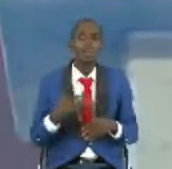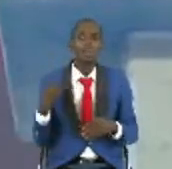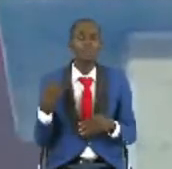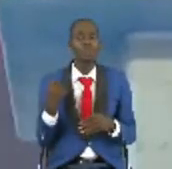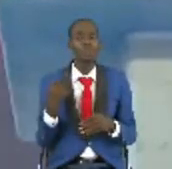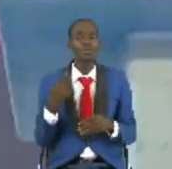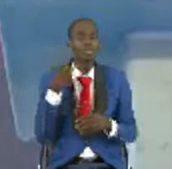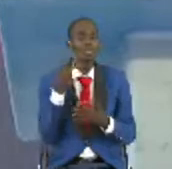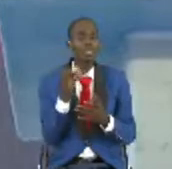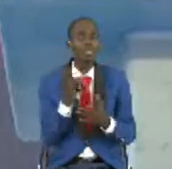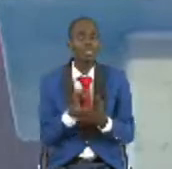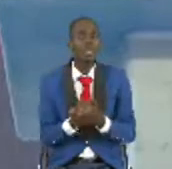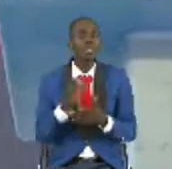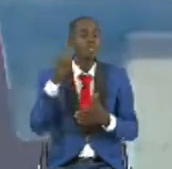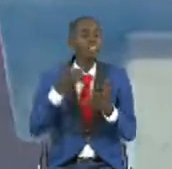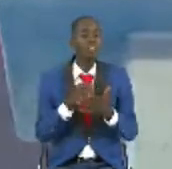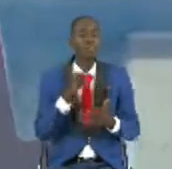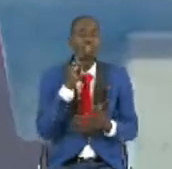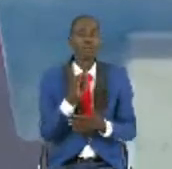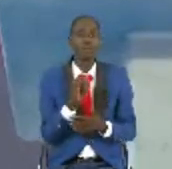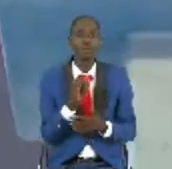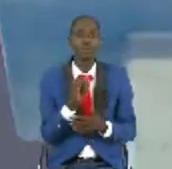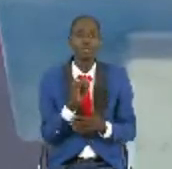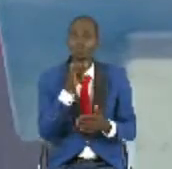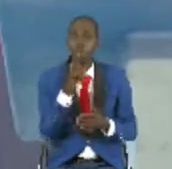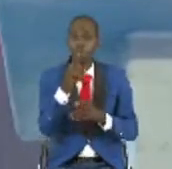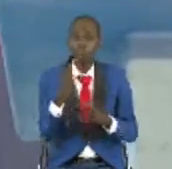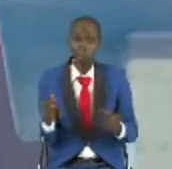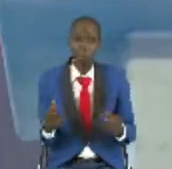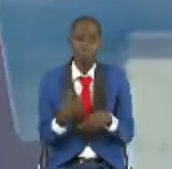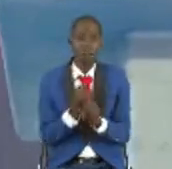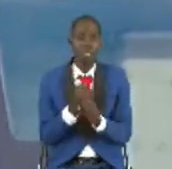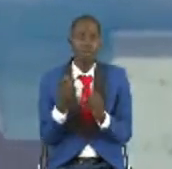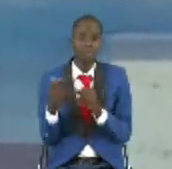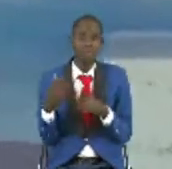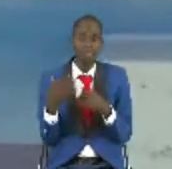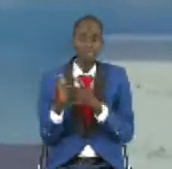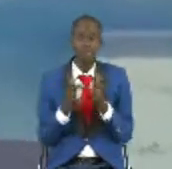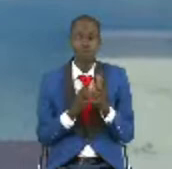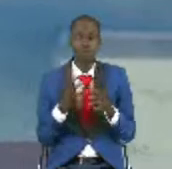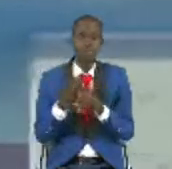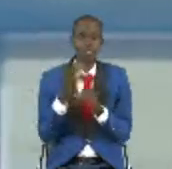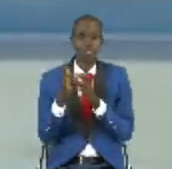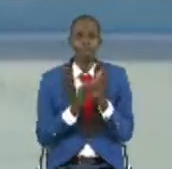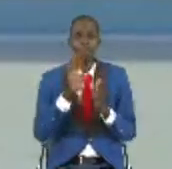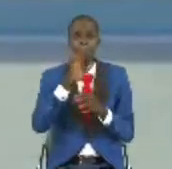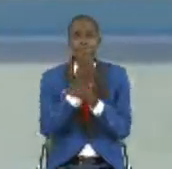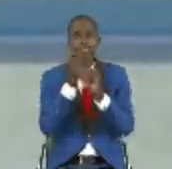Tu vas ramener Jésus-Christ, le guérisseur, à la maison. Tu vas rentrer avec Jésus, le sauveur.